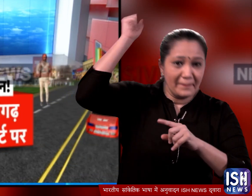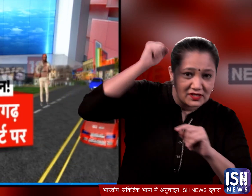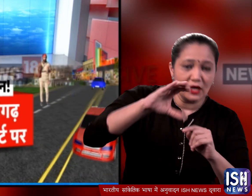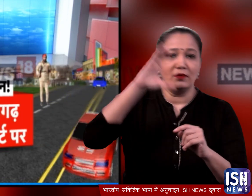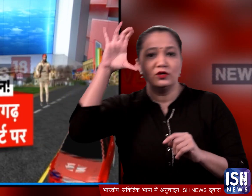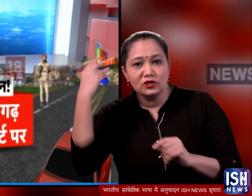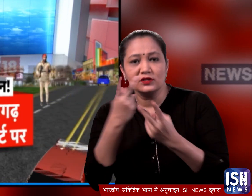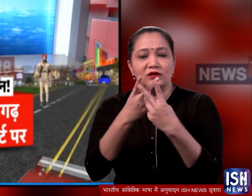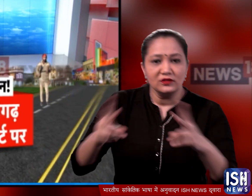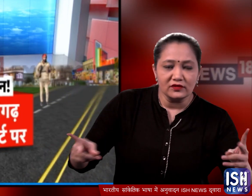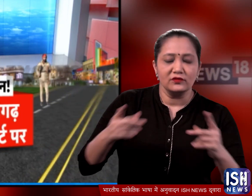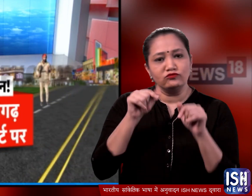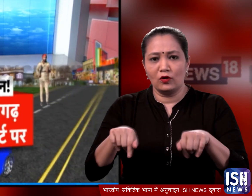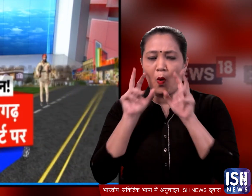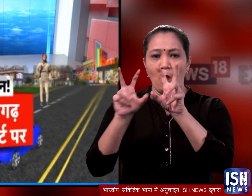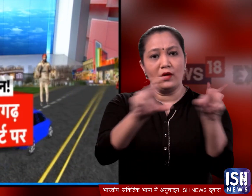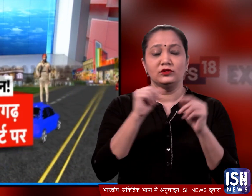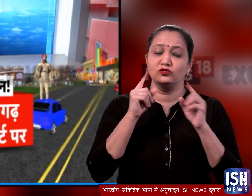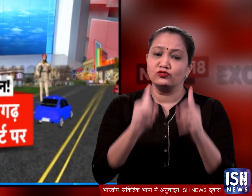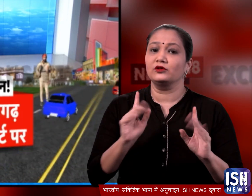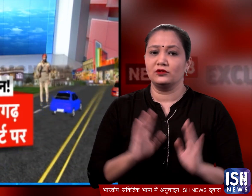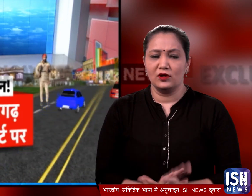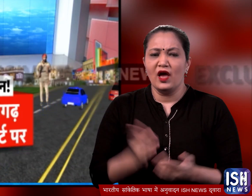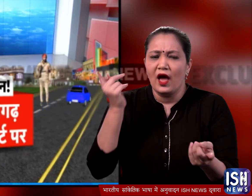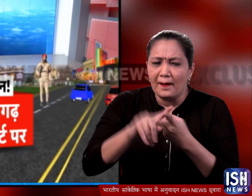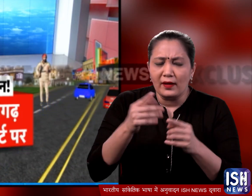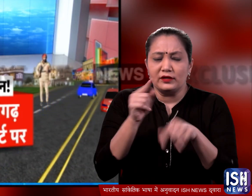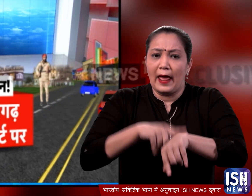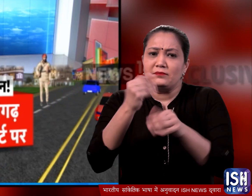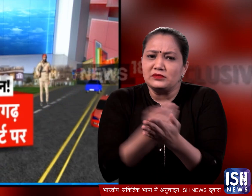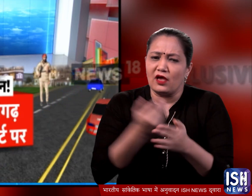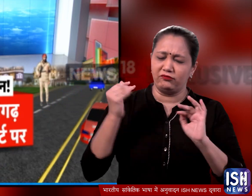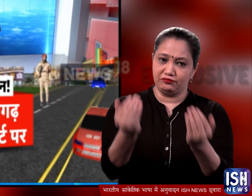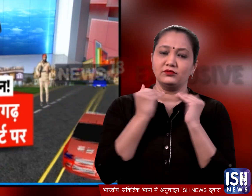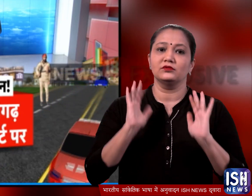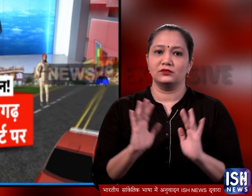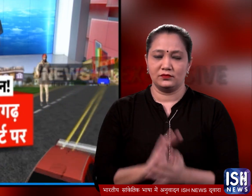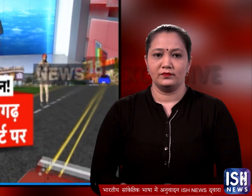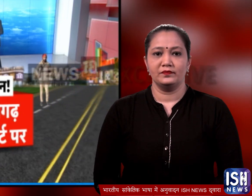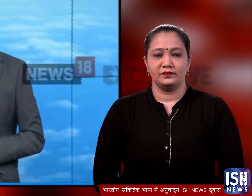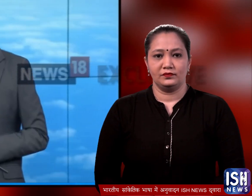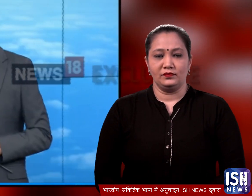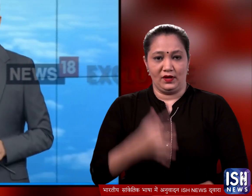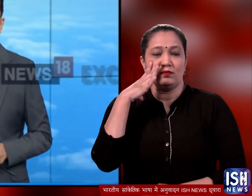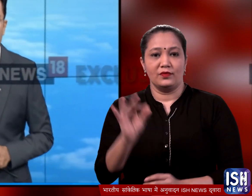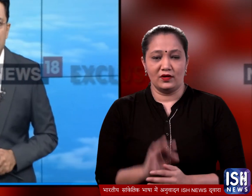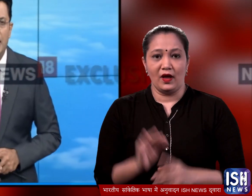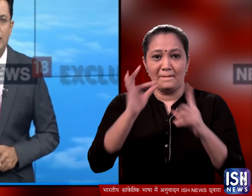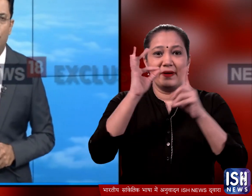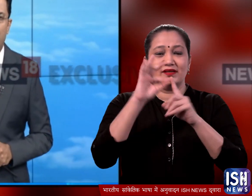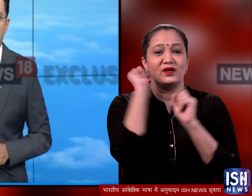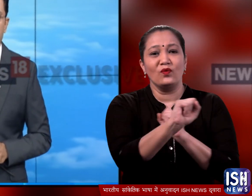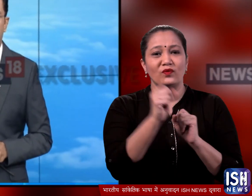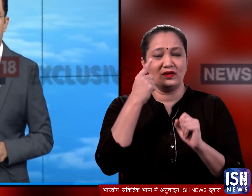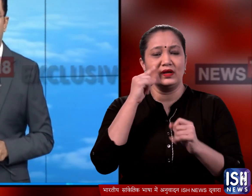में सुरक्षा एजेंसियों को अलर्ट कर दिया गया ताकि किसी भी साजिश को वक्त रहते नाकाम किया जा सके। सौभाग्य की एक बात यह कि पाकिस्तान